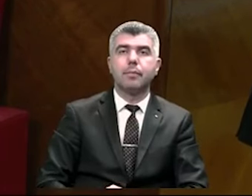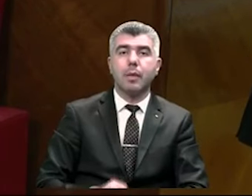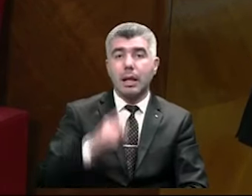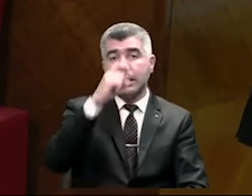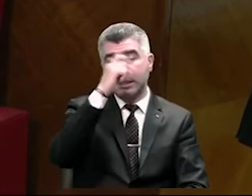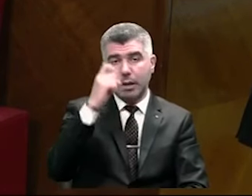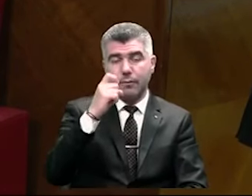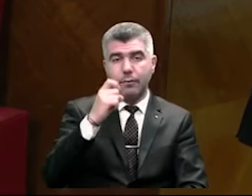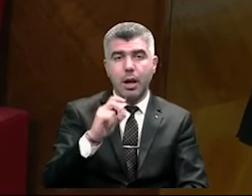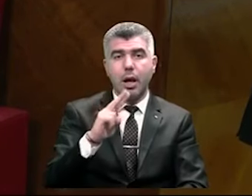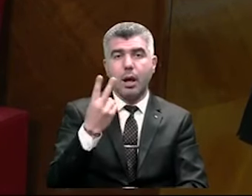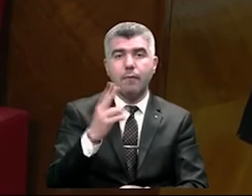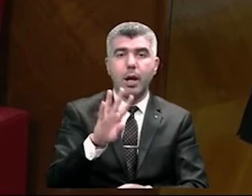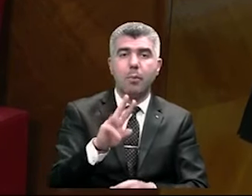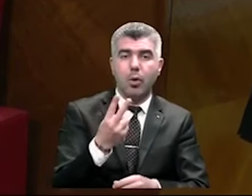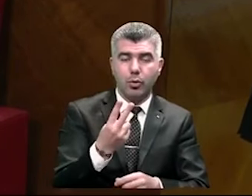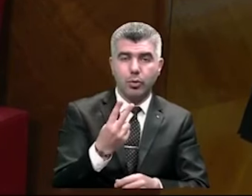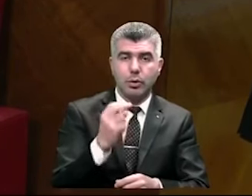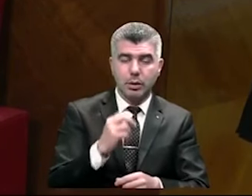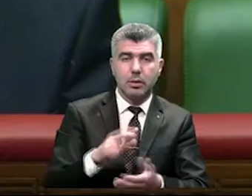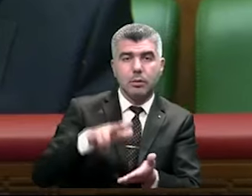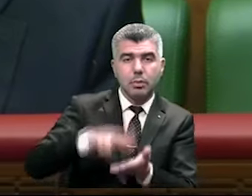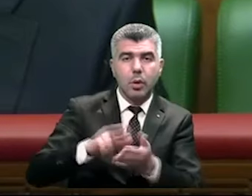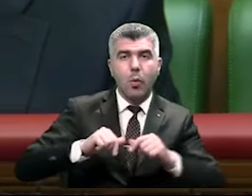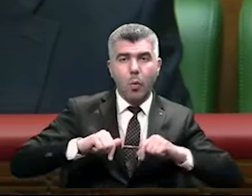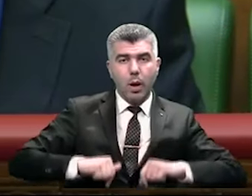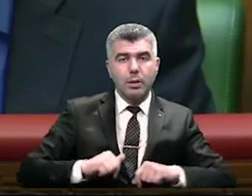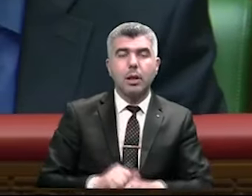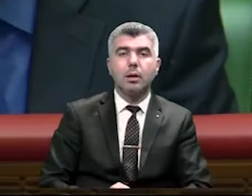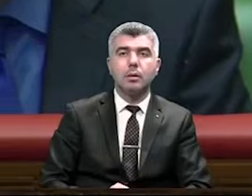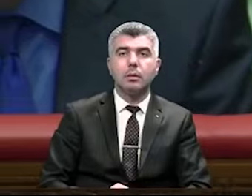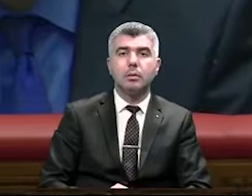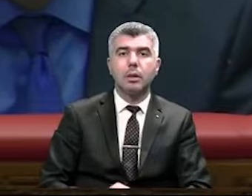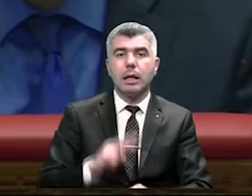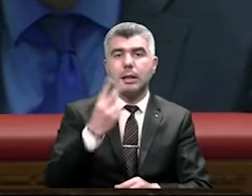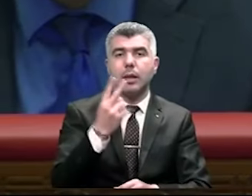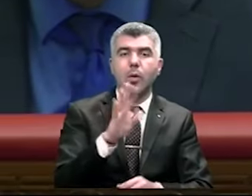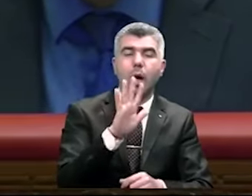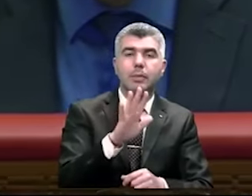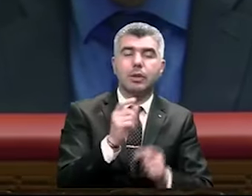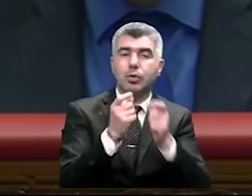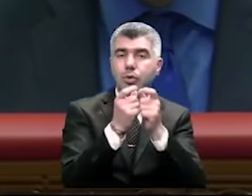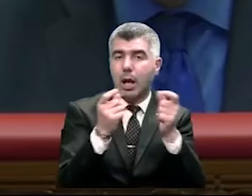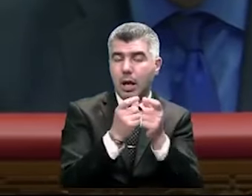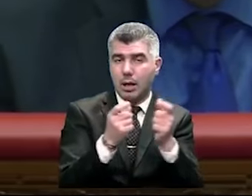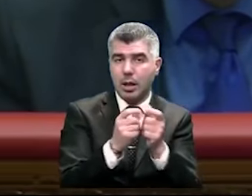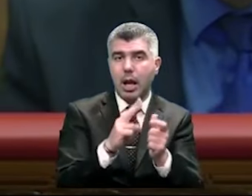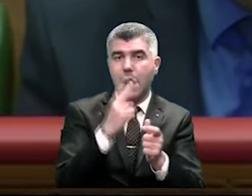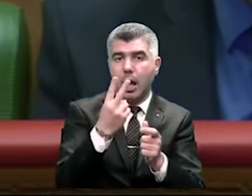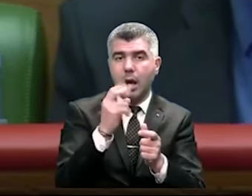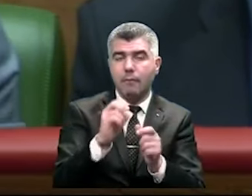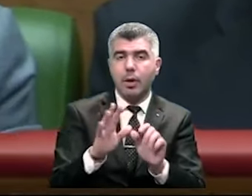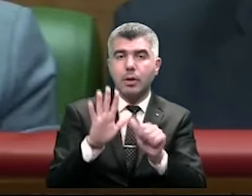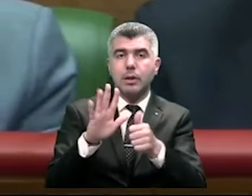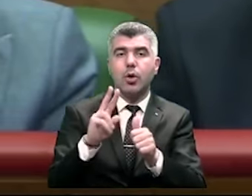صيف 2024 قام الوزاره بالترخيص 52 شركه للطيران غادي تامن 2060 رحله